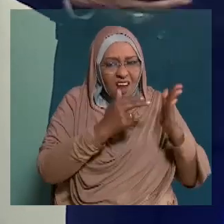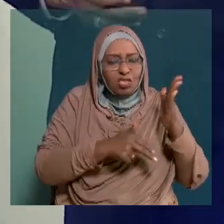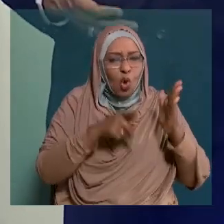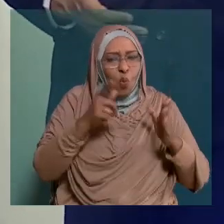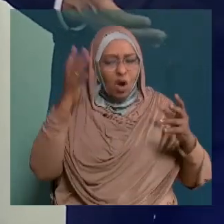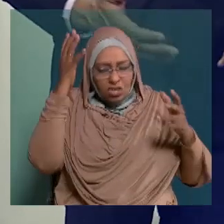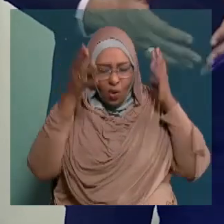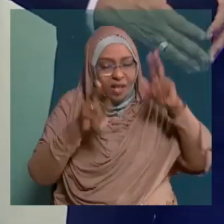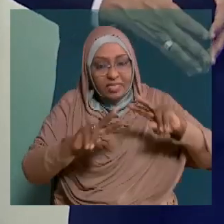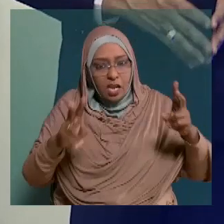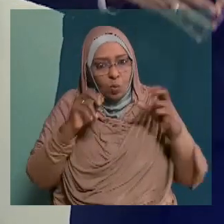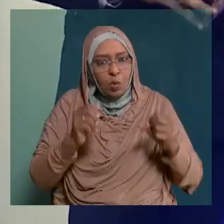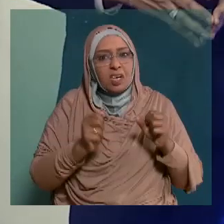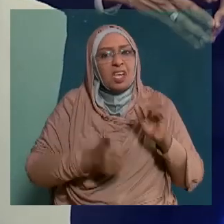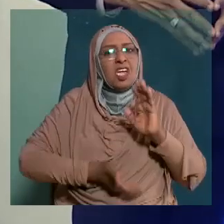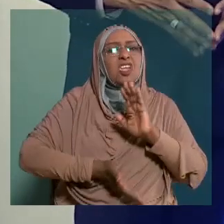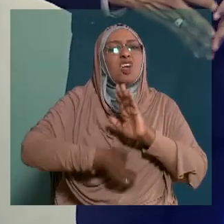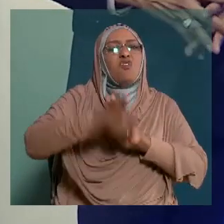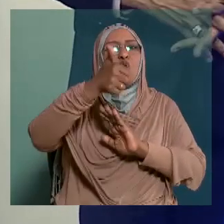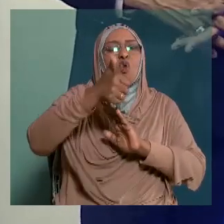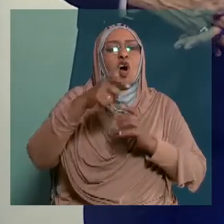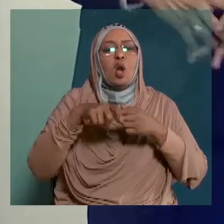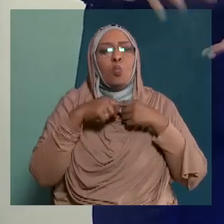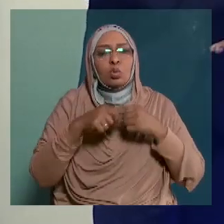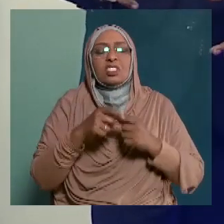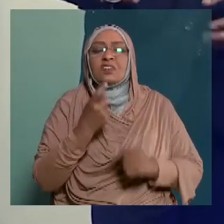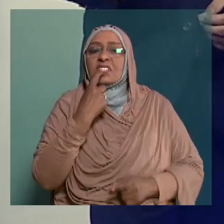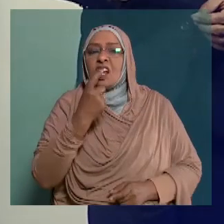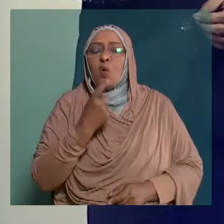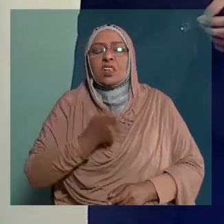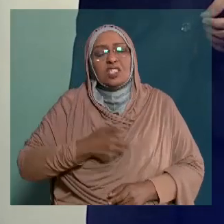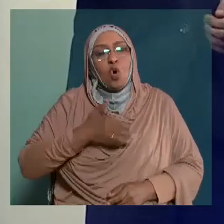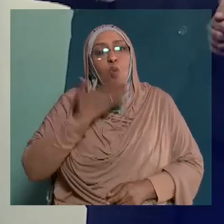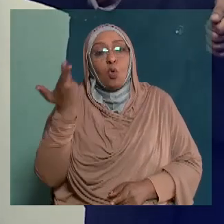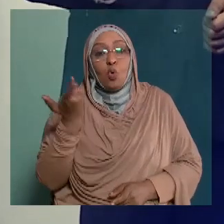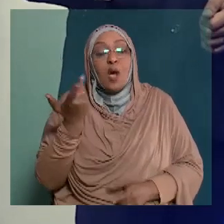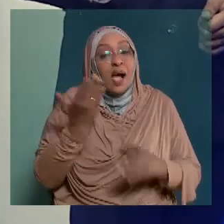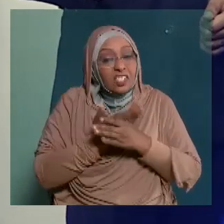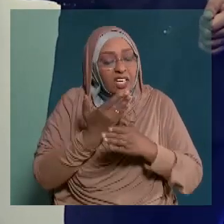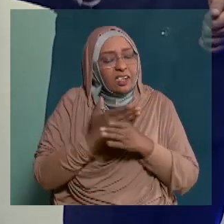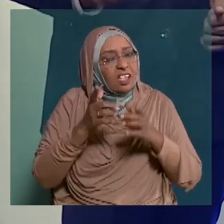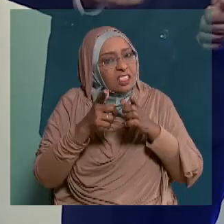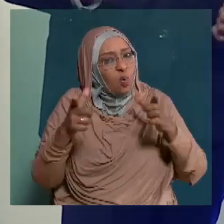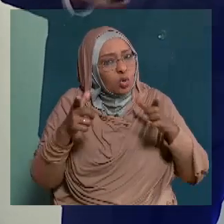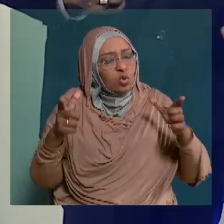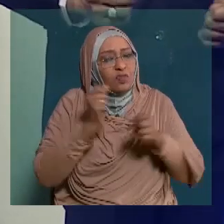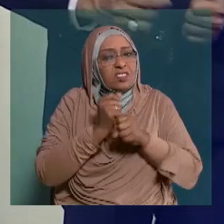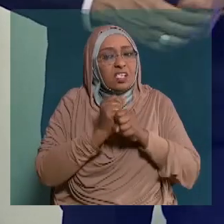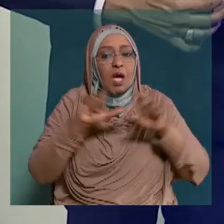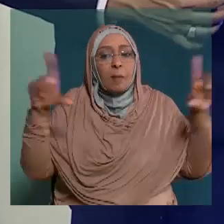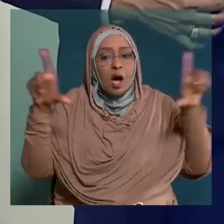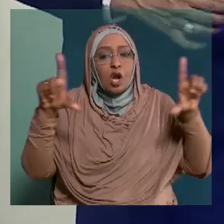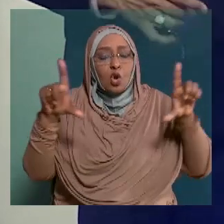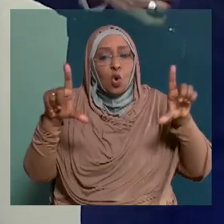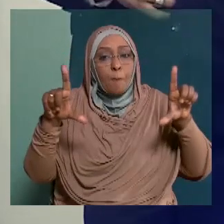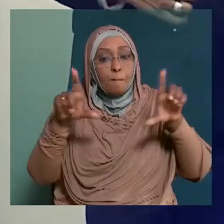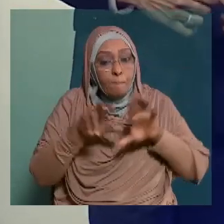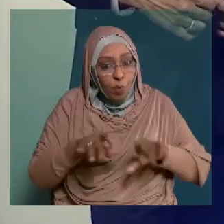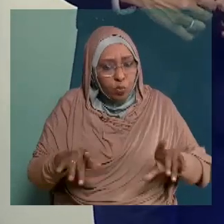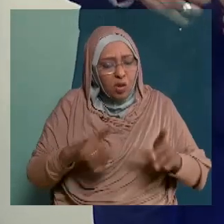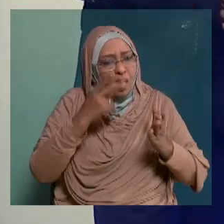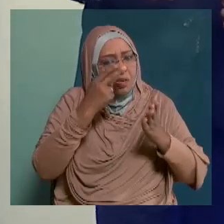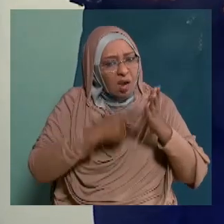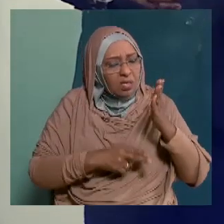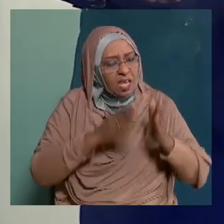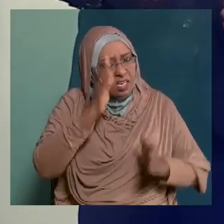أخرى قد يفوق الجزء المنتج في سنوات عمره، وعليه لابد من التوسع في استخدام الكمبيوتر في كل الإجراءات الرسمية